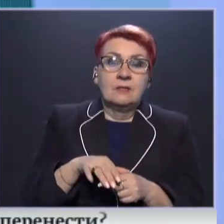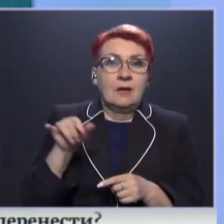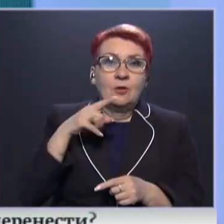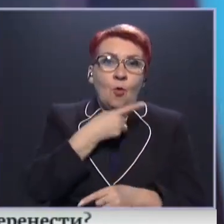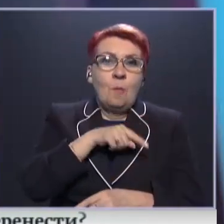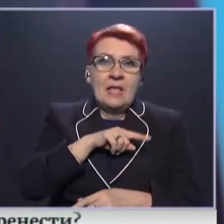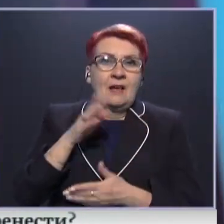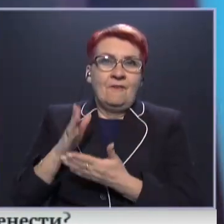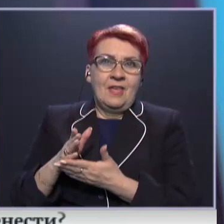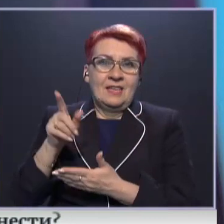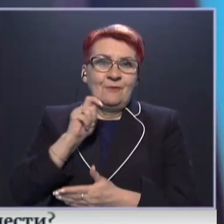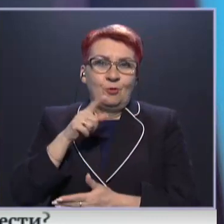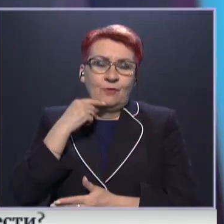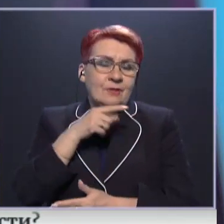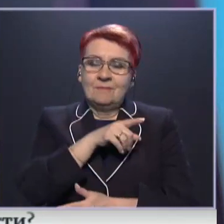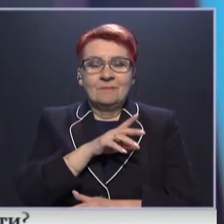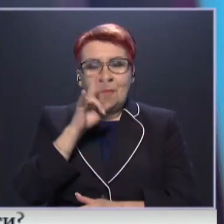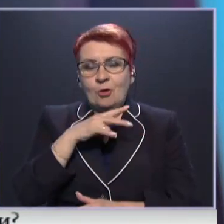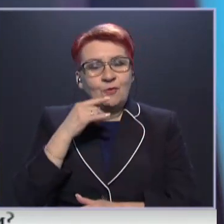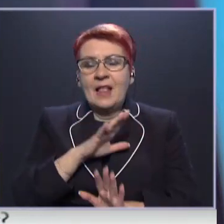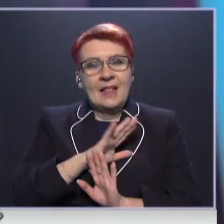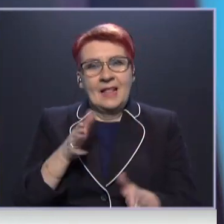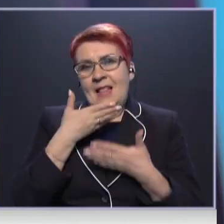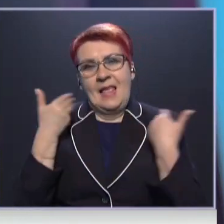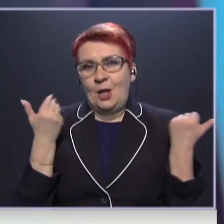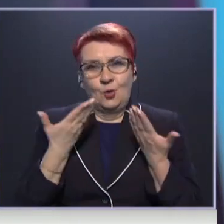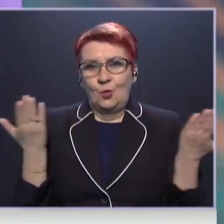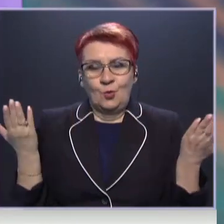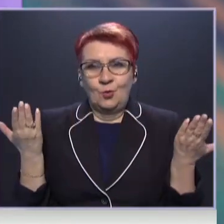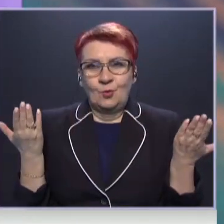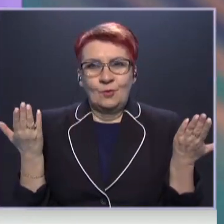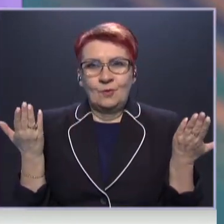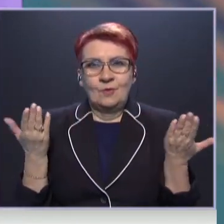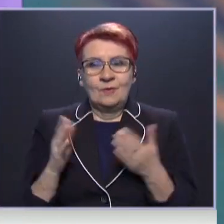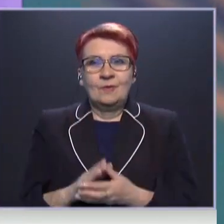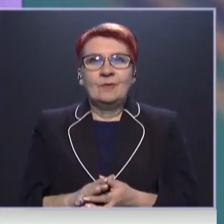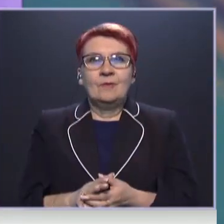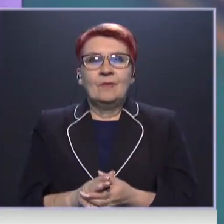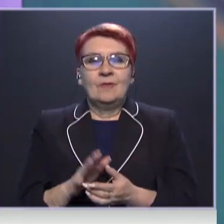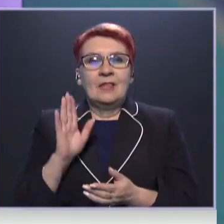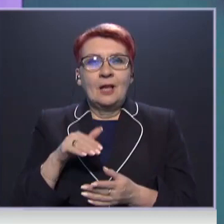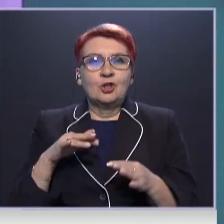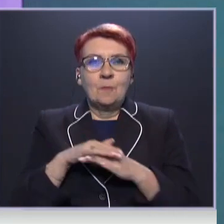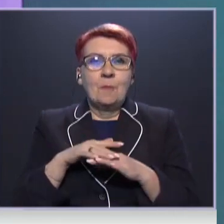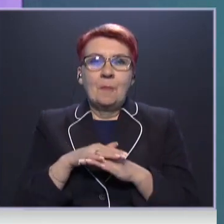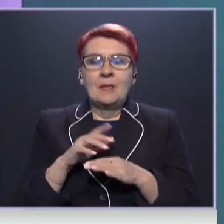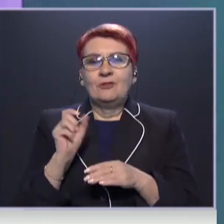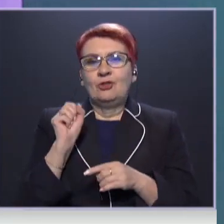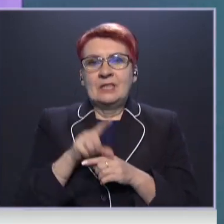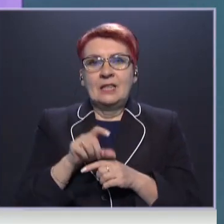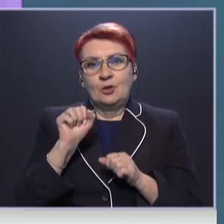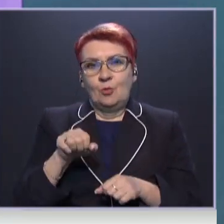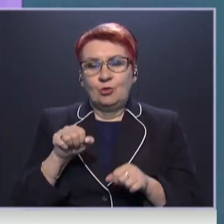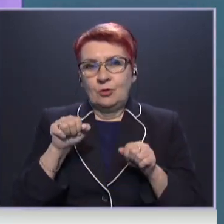Нет, нету. Ну, вот. Дело в том, что действительно, это, так сказать, даже, я бы сказал, математической такой задачей